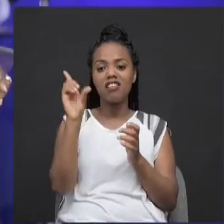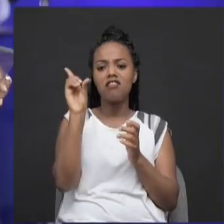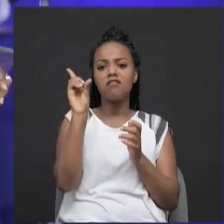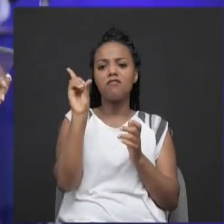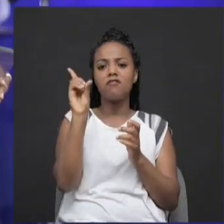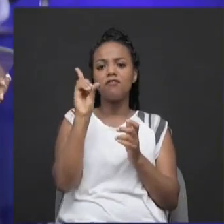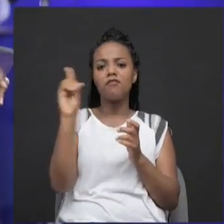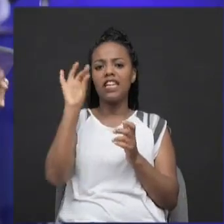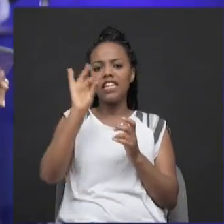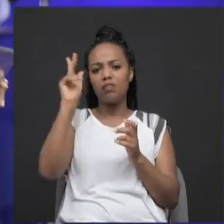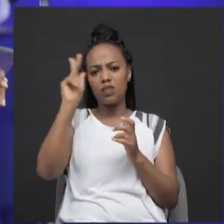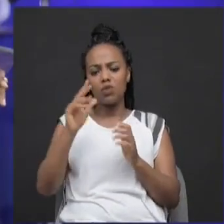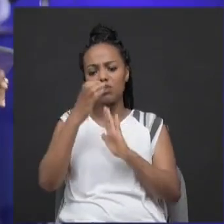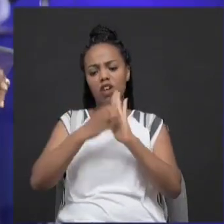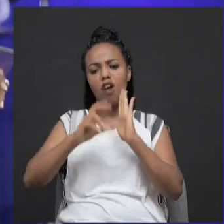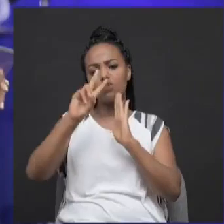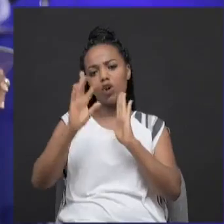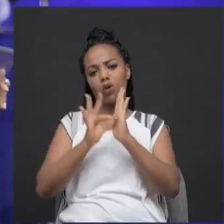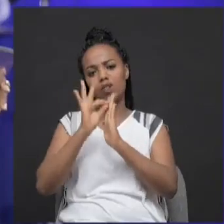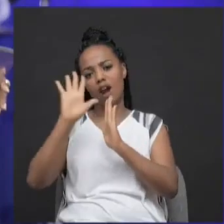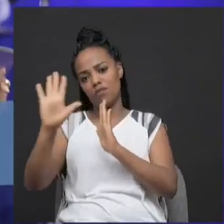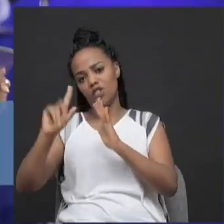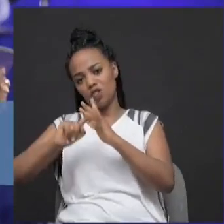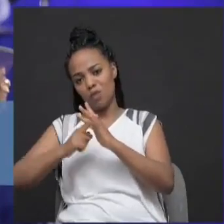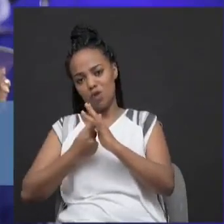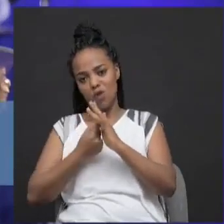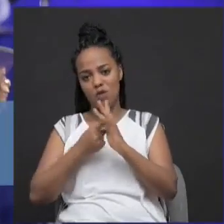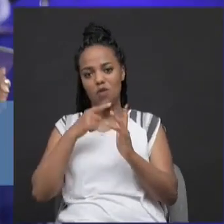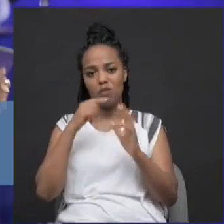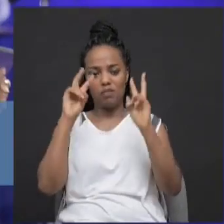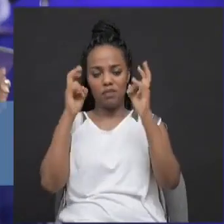በፊልጵስዩስ ምዕራፍ 2 ከቁጥር 5 ጀምሮ እንደዚህ የሚል ቃል አለ።